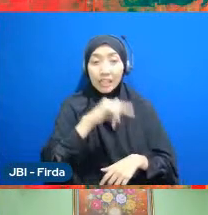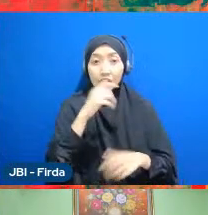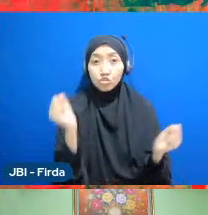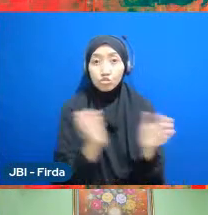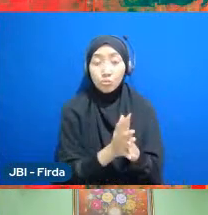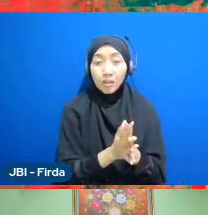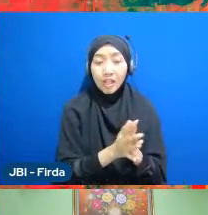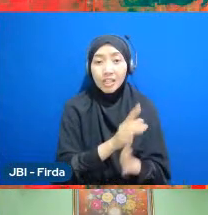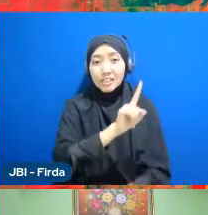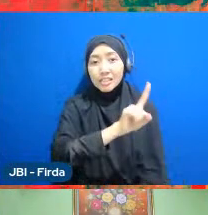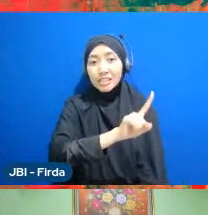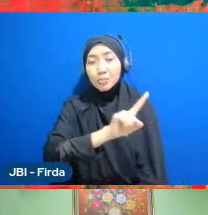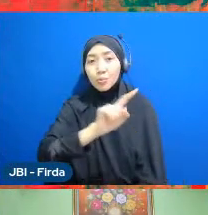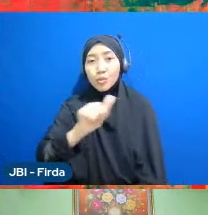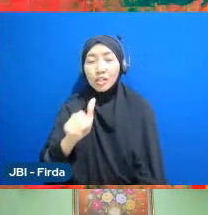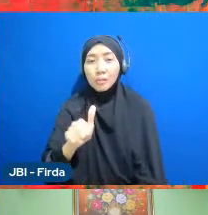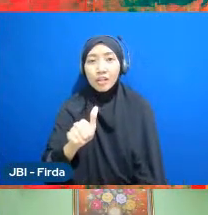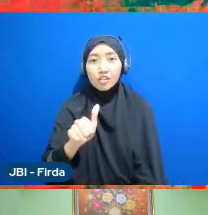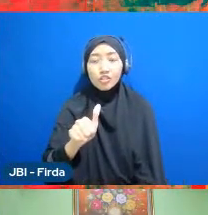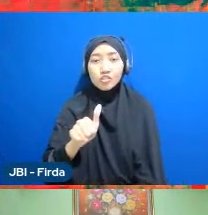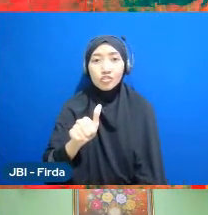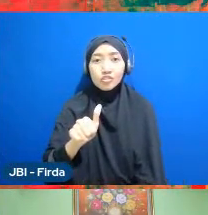sebanyak